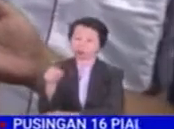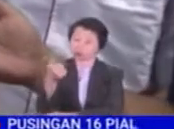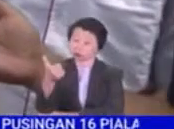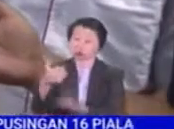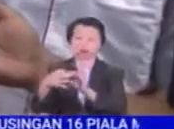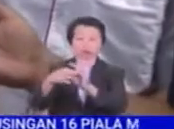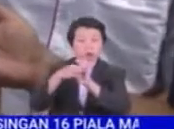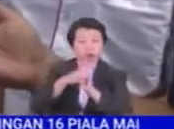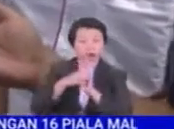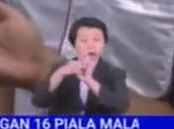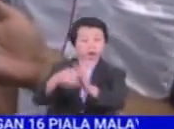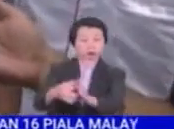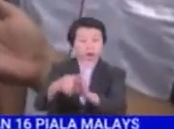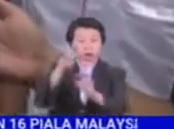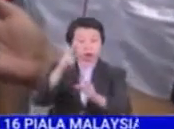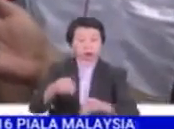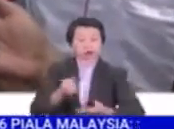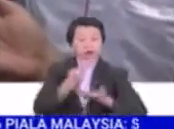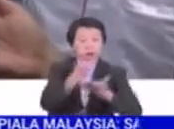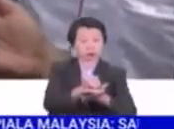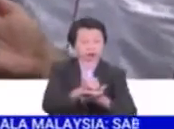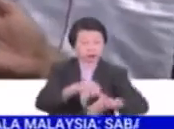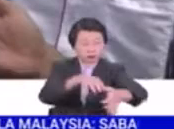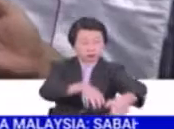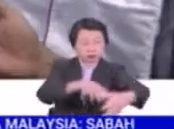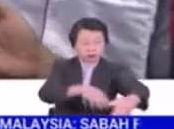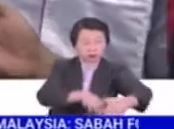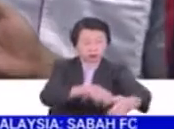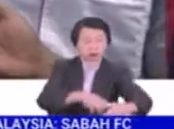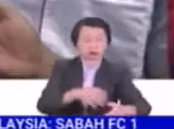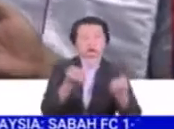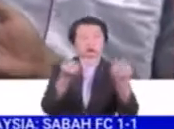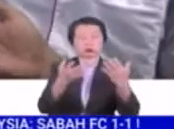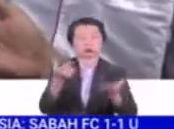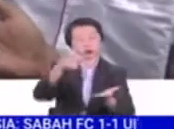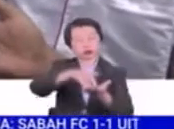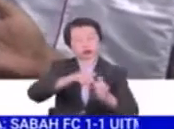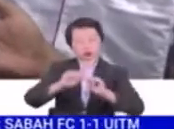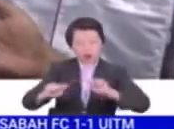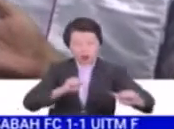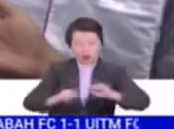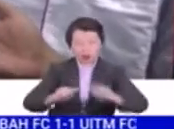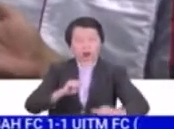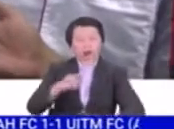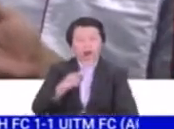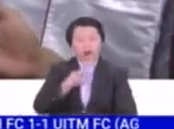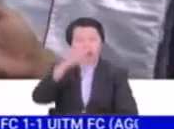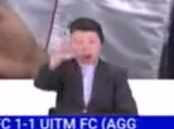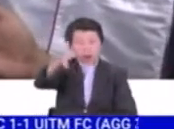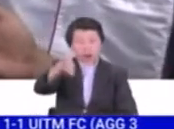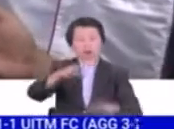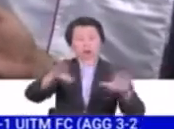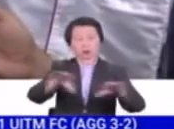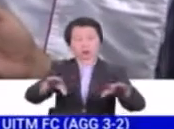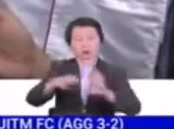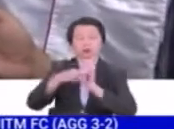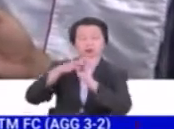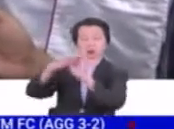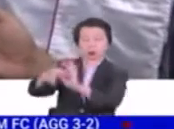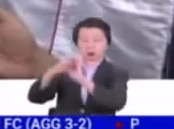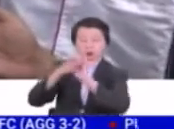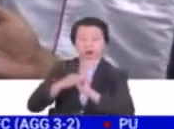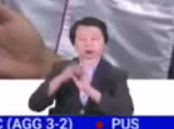kita berimpak tinggi, dan banyak lagi aktiviti atau program yang kita akan wujudkan kerjasama